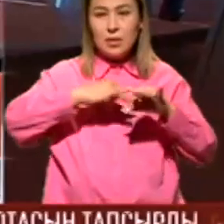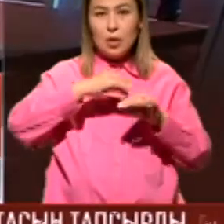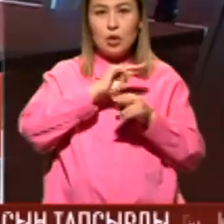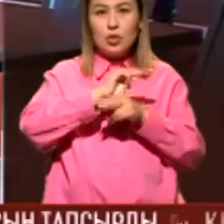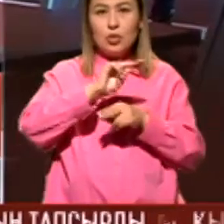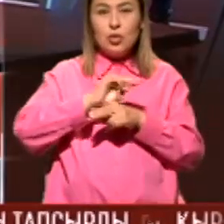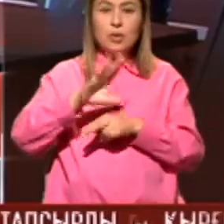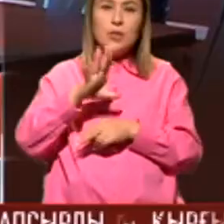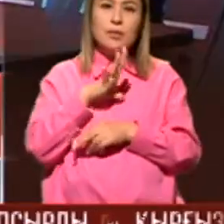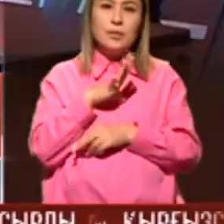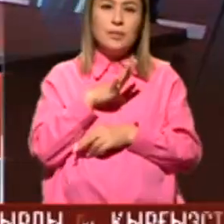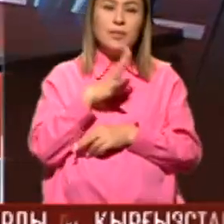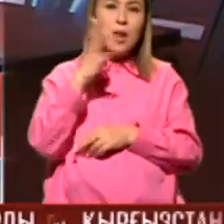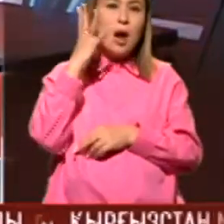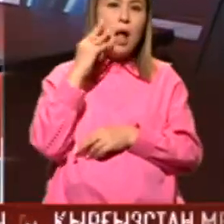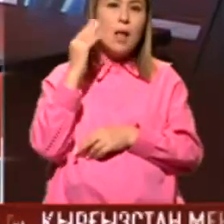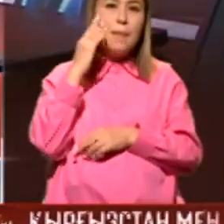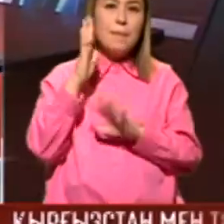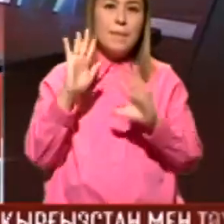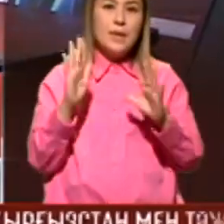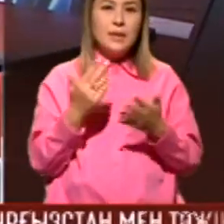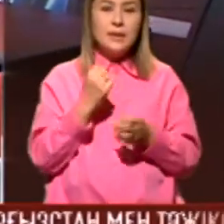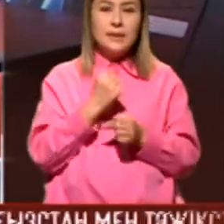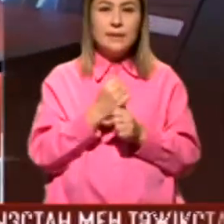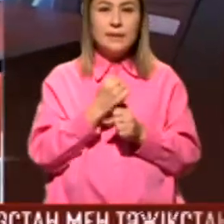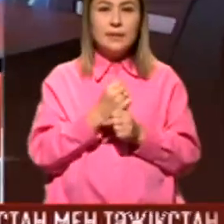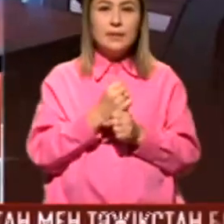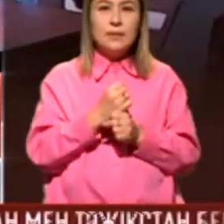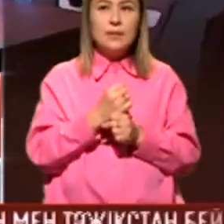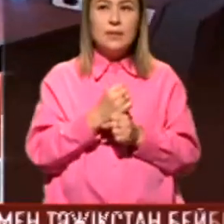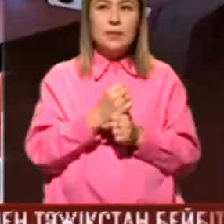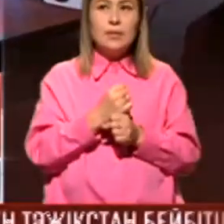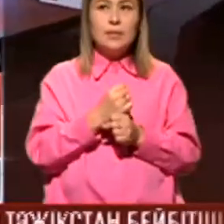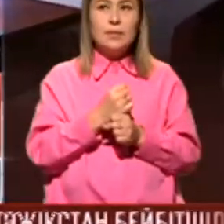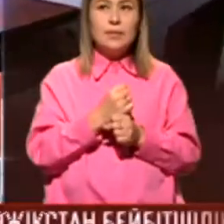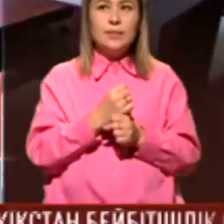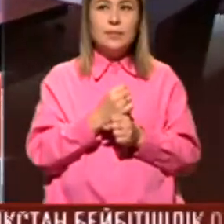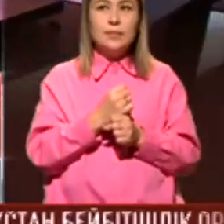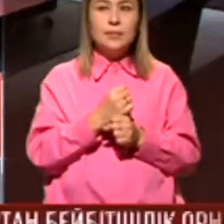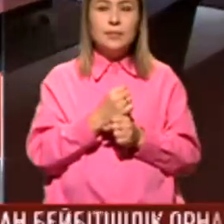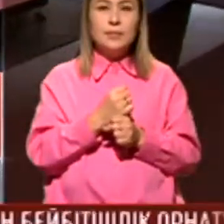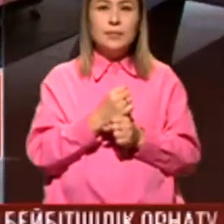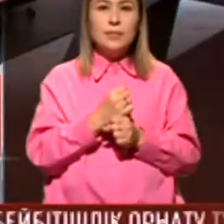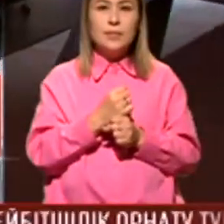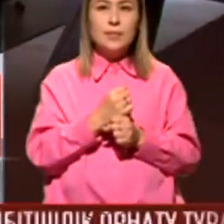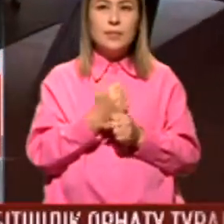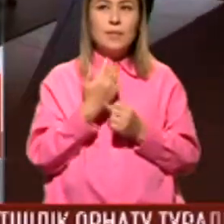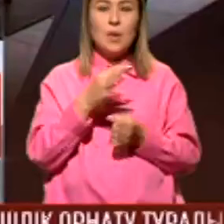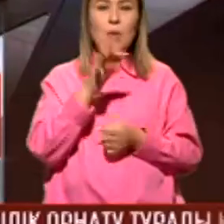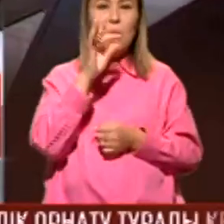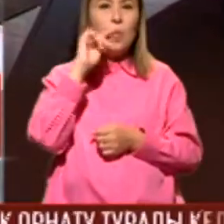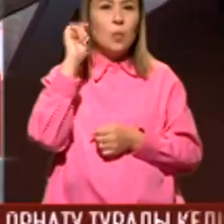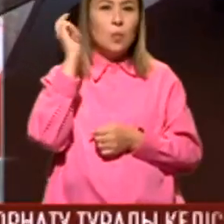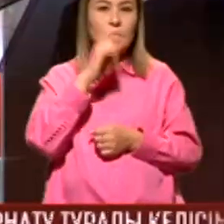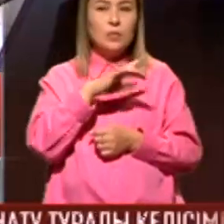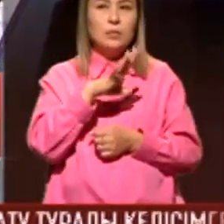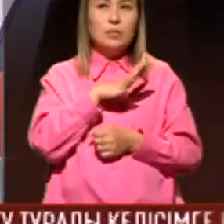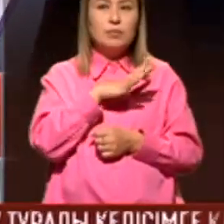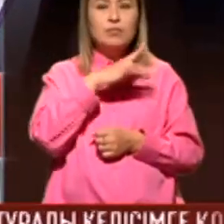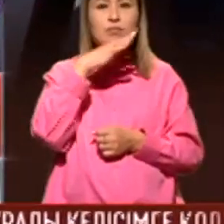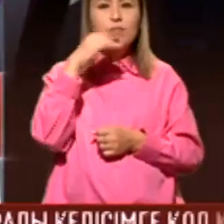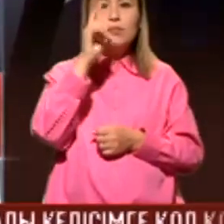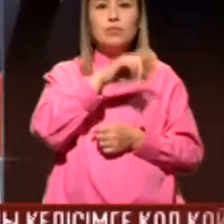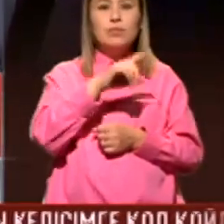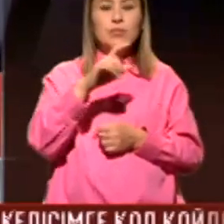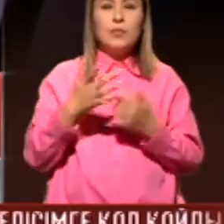үйретті ғой. Алматыда жағдайда біз қалай етердік деген. Екі нәрсені енді үйретті. Кем дегендегісі деймін да. Және мына Украинаға қарап біраз адам ойланып қалды.